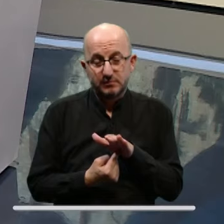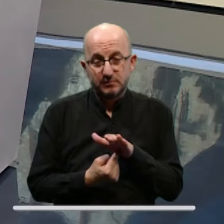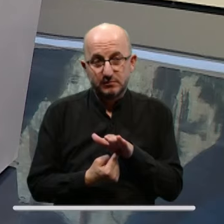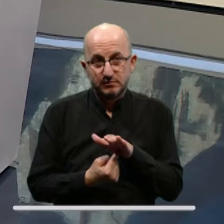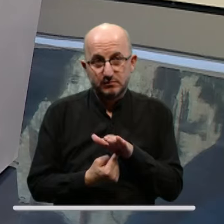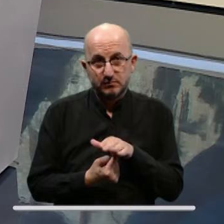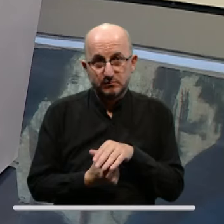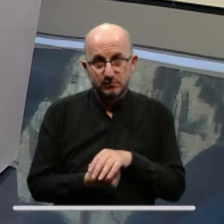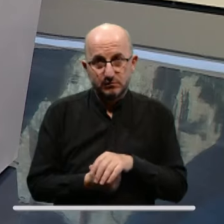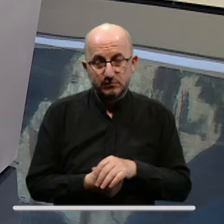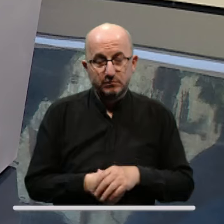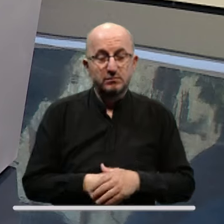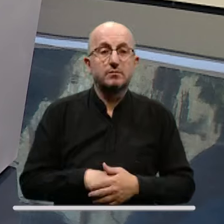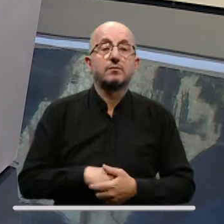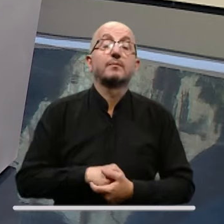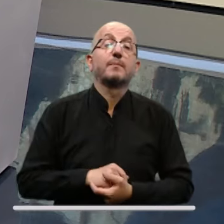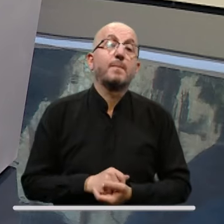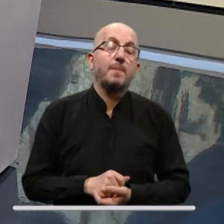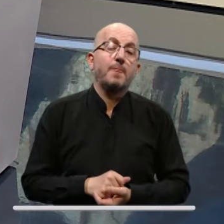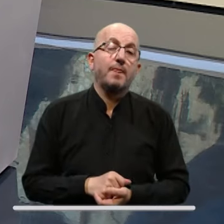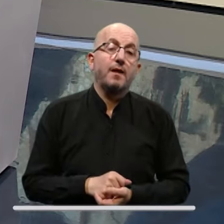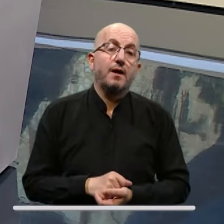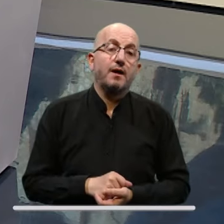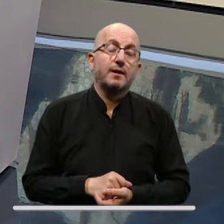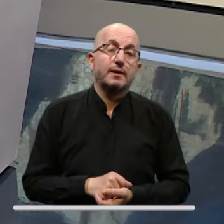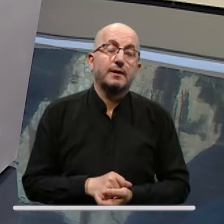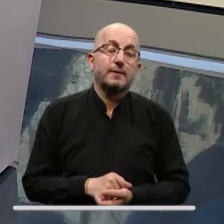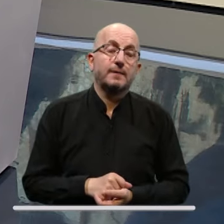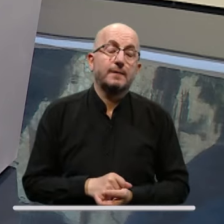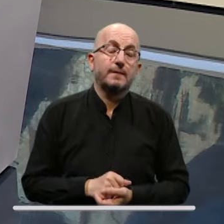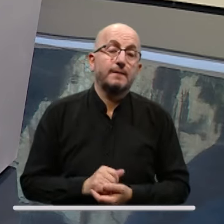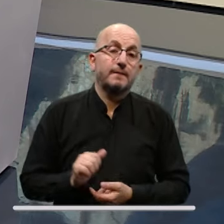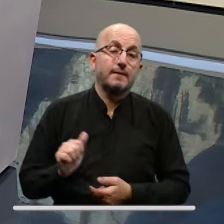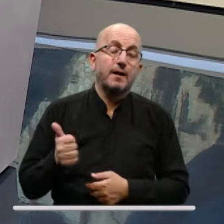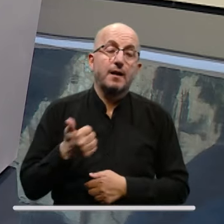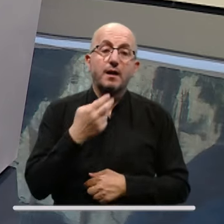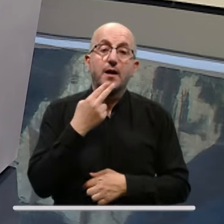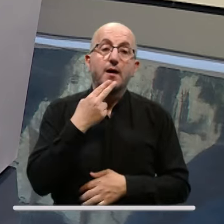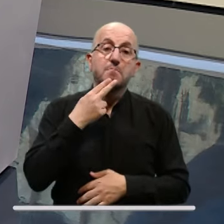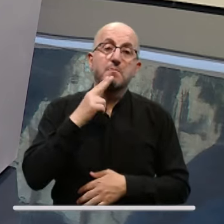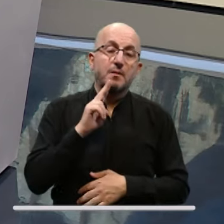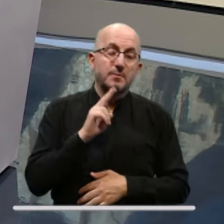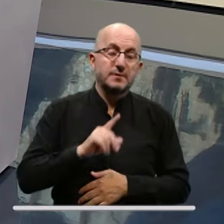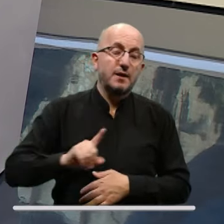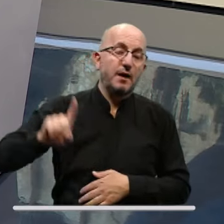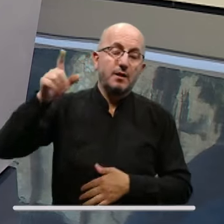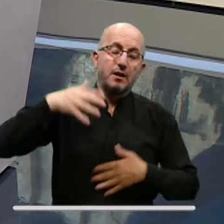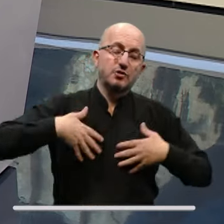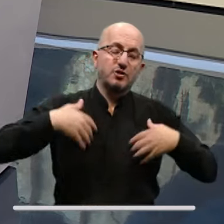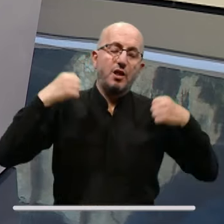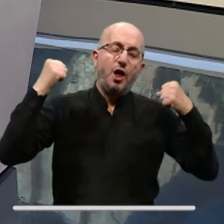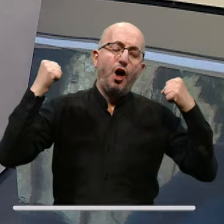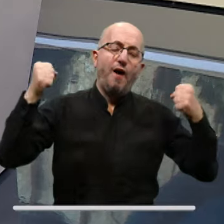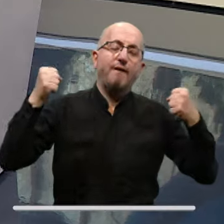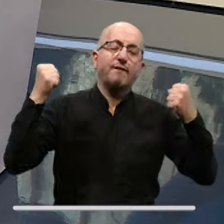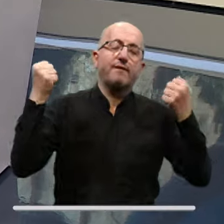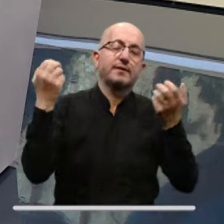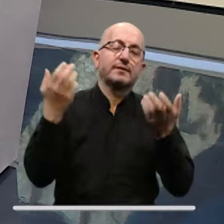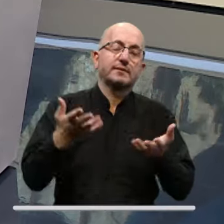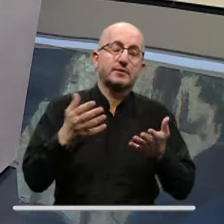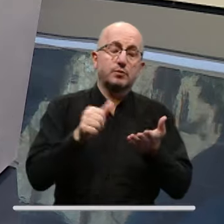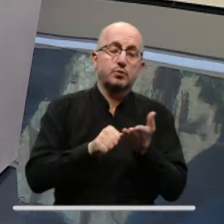Hatta şevketi yuşakuha. Evet. Şimdi değerli ablamıza Cenab-ı Hak sağlık, sıhhat, afiyet ihsan etsin. Bütün